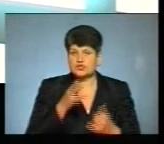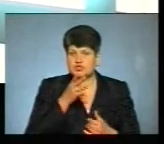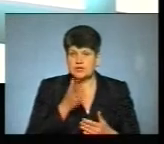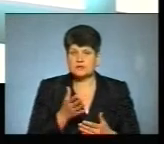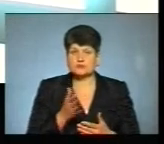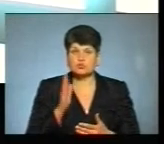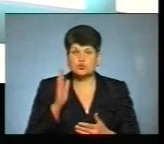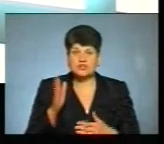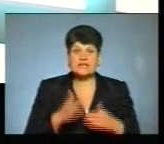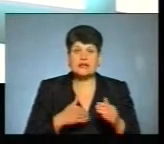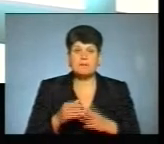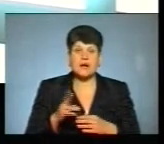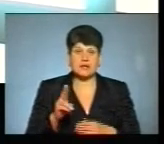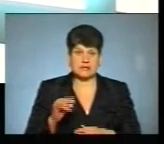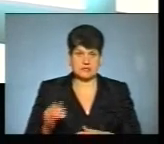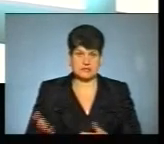на практиці.